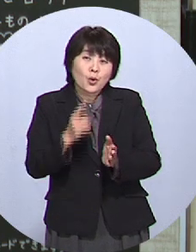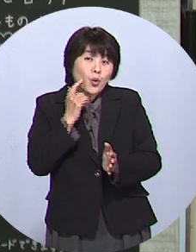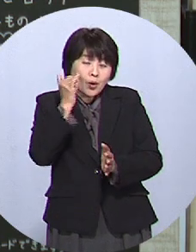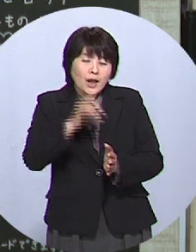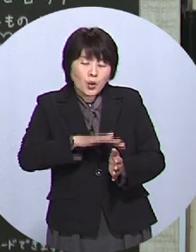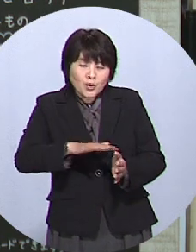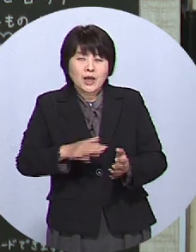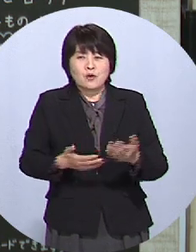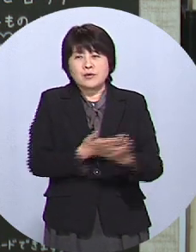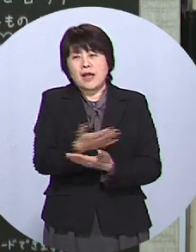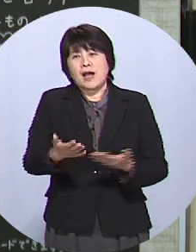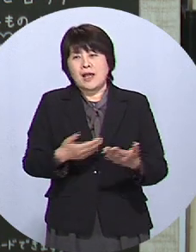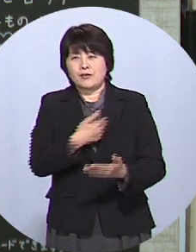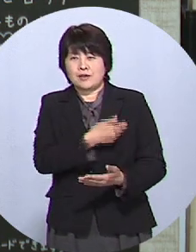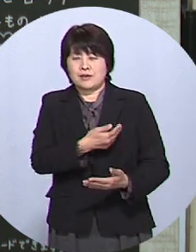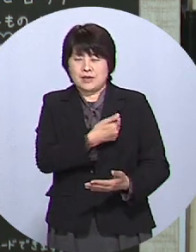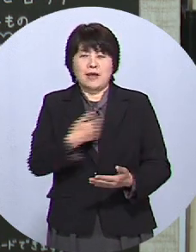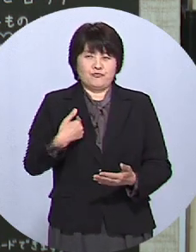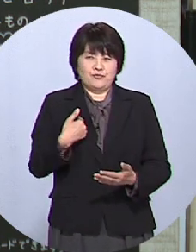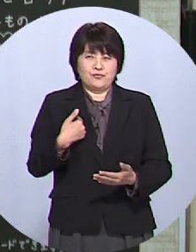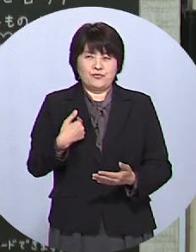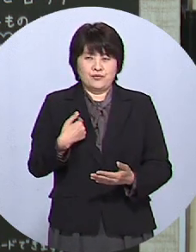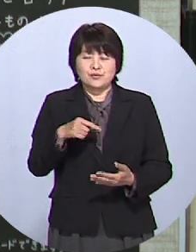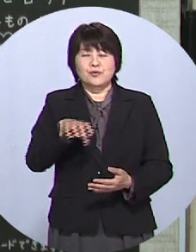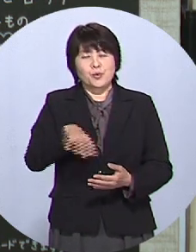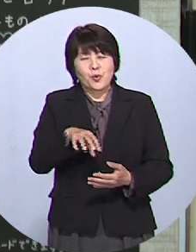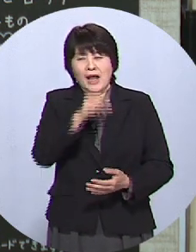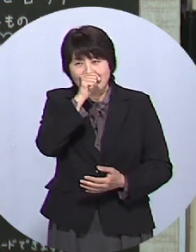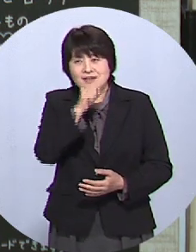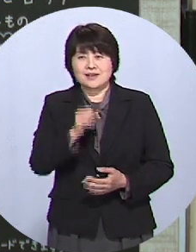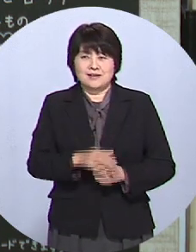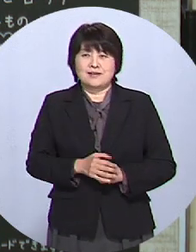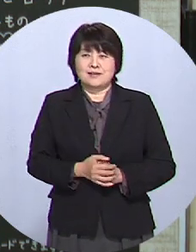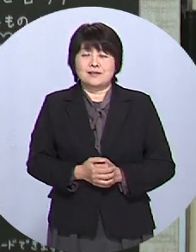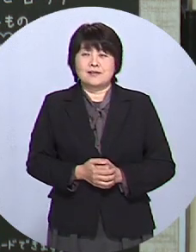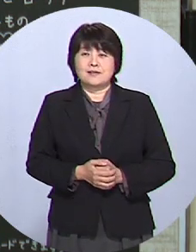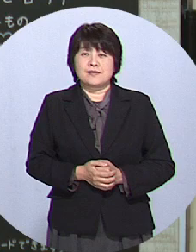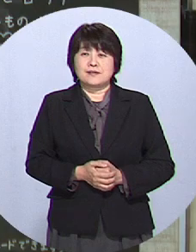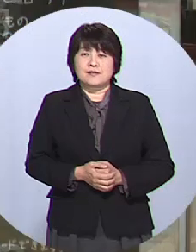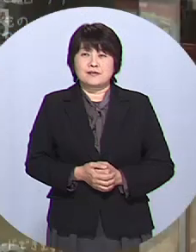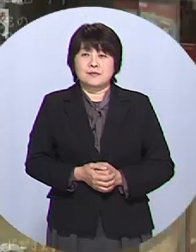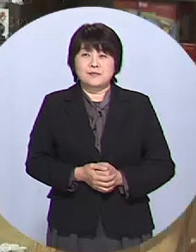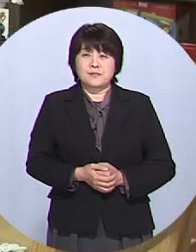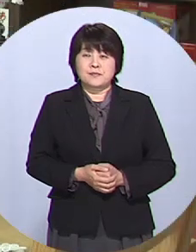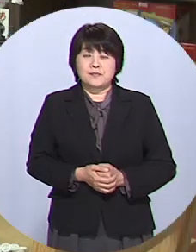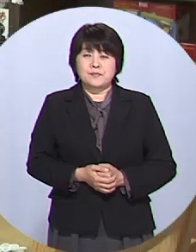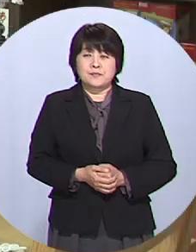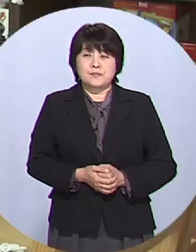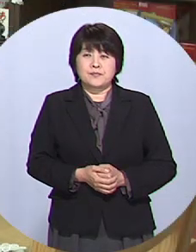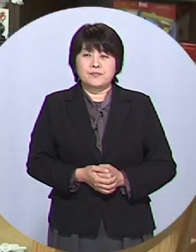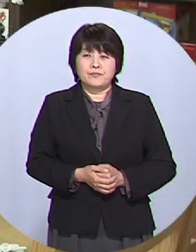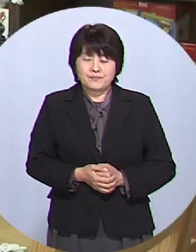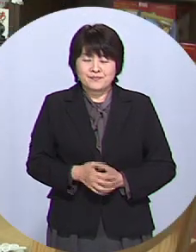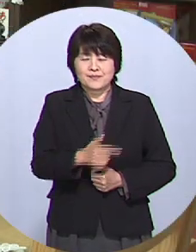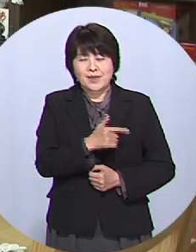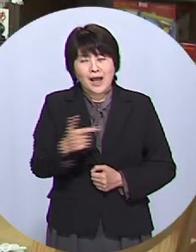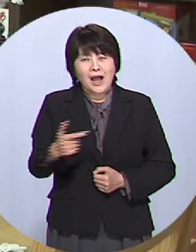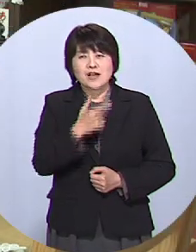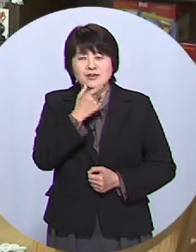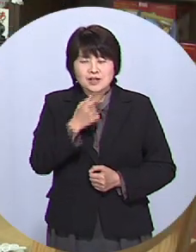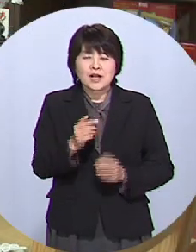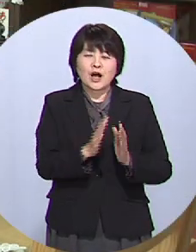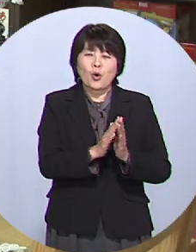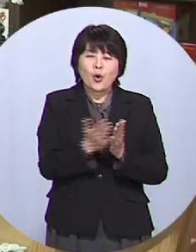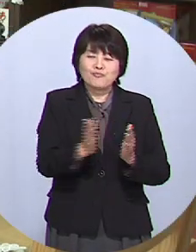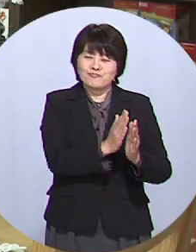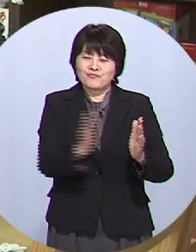で触れ合えたような気持ちがして、そういうところが魅力的だなと思います。 大好きな絵本に囲まれ